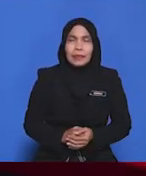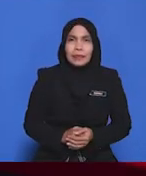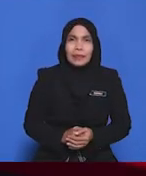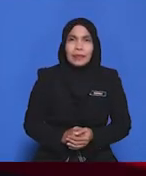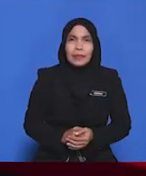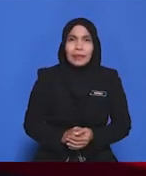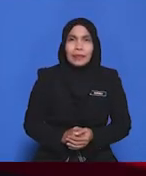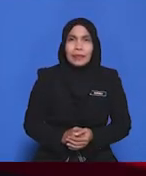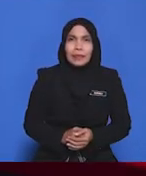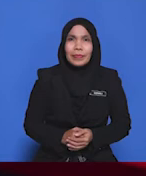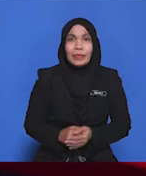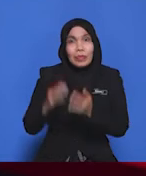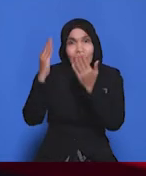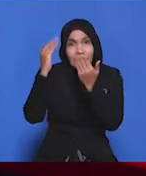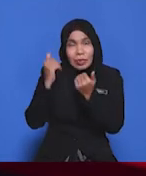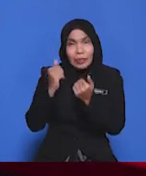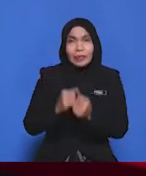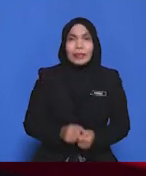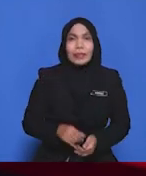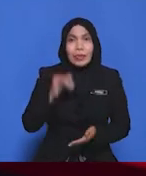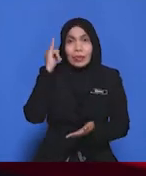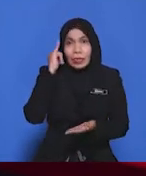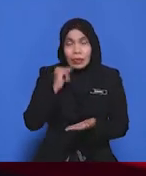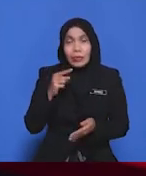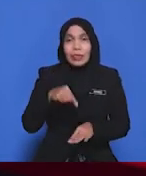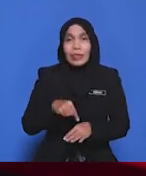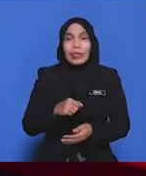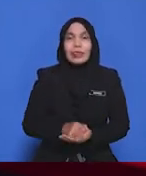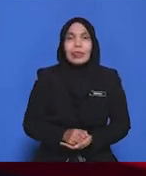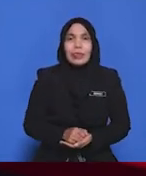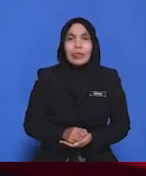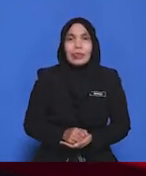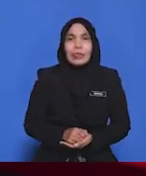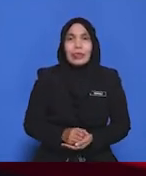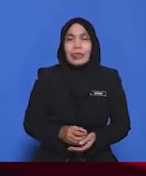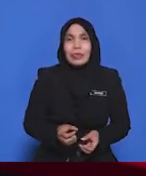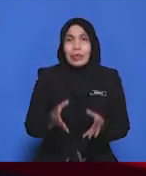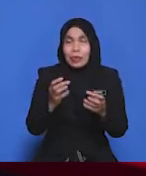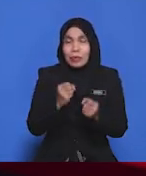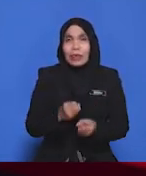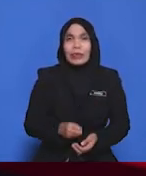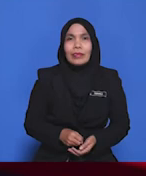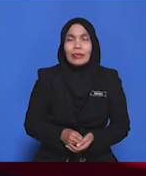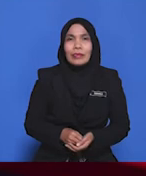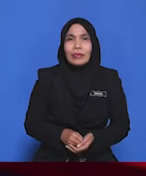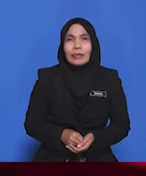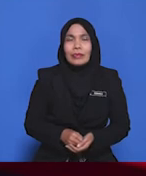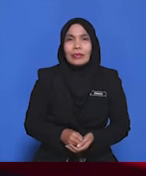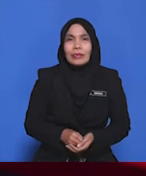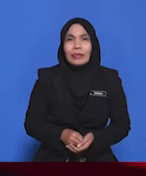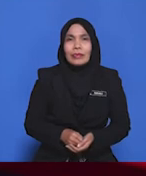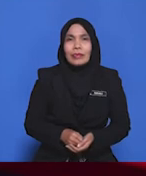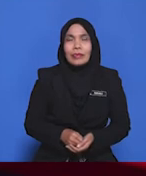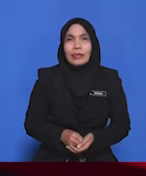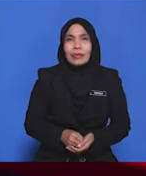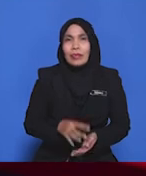ini. Diharapkan ilmu ini bermanfaat kepada para pelajar dan terus menguasai